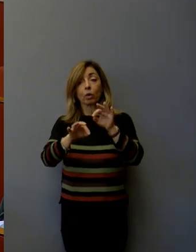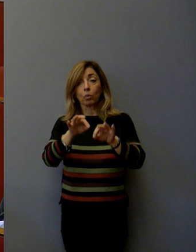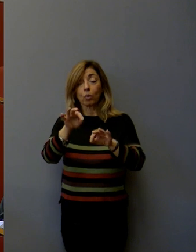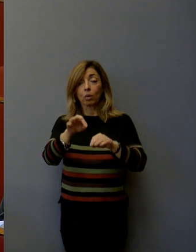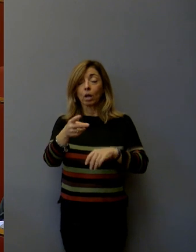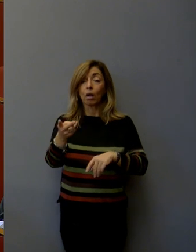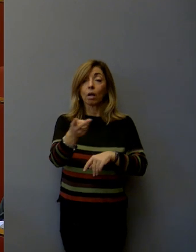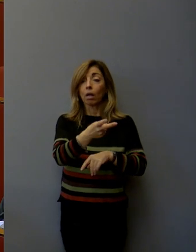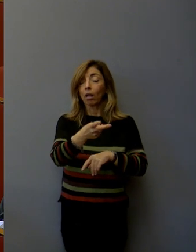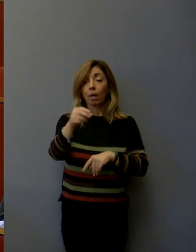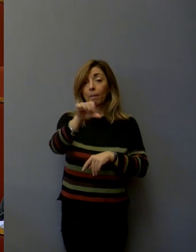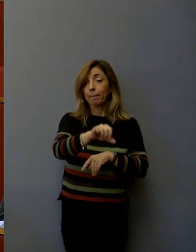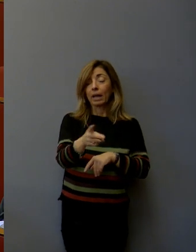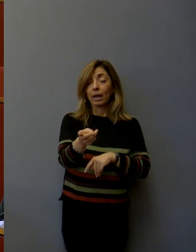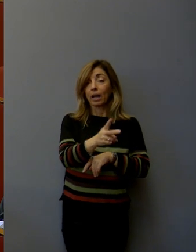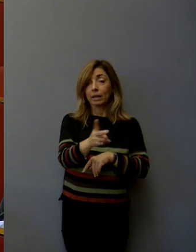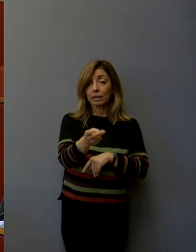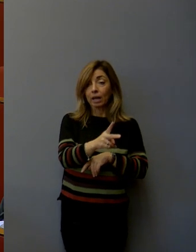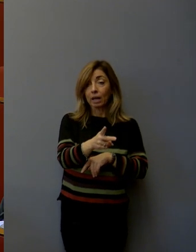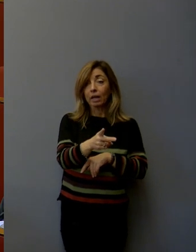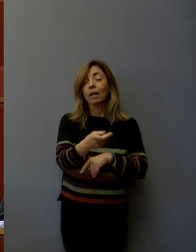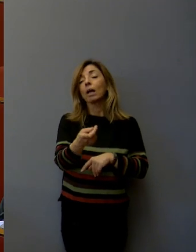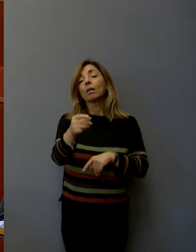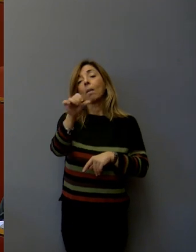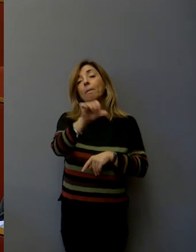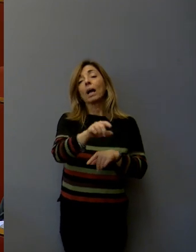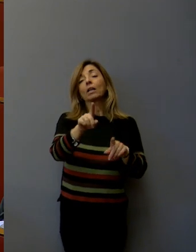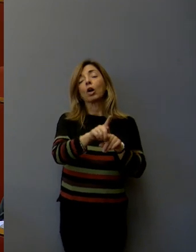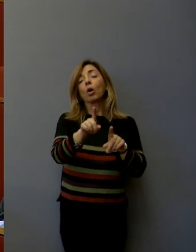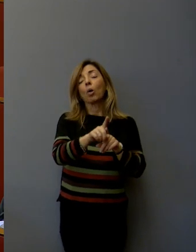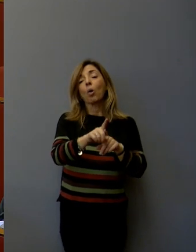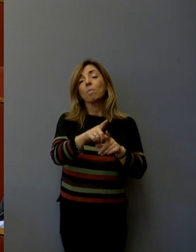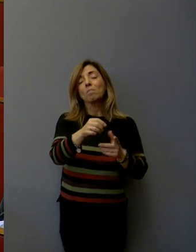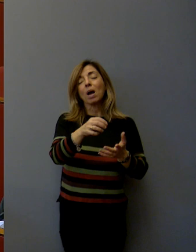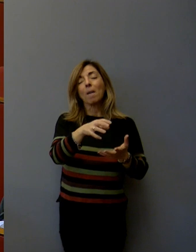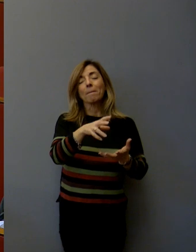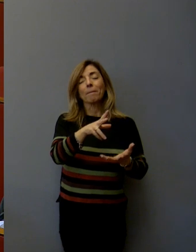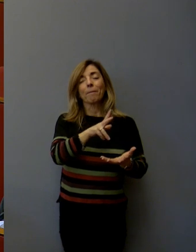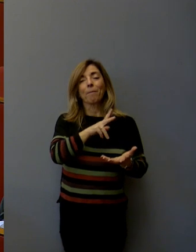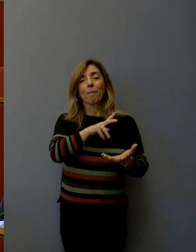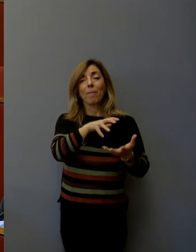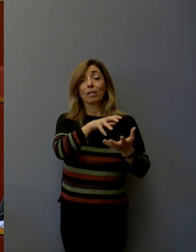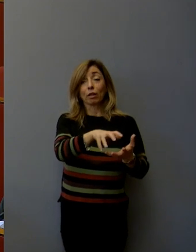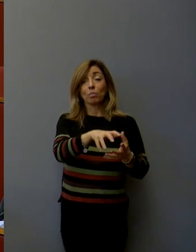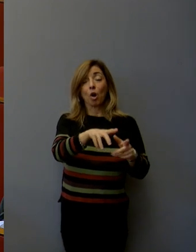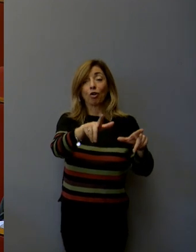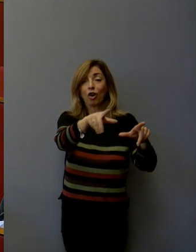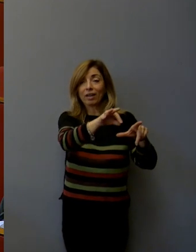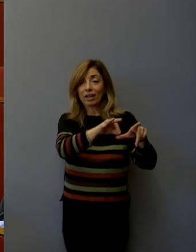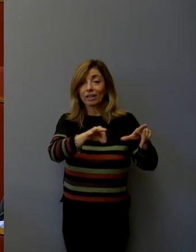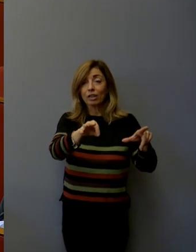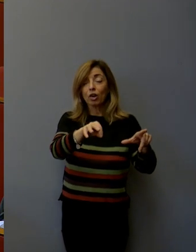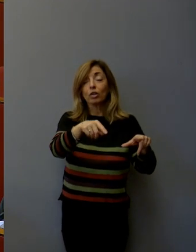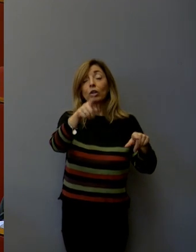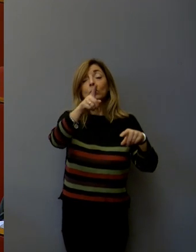parti dal punto di vista patrimoniale del patrimonio architettonico e dal punto di vista delle scuole che hanno bisogno di cure